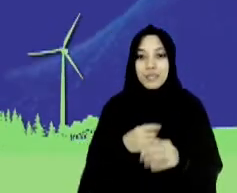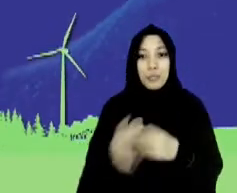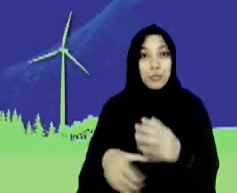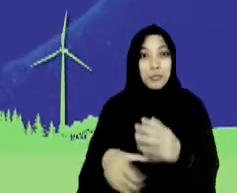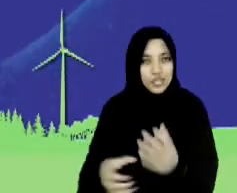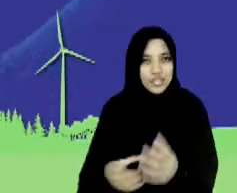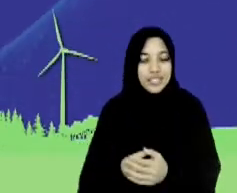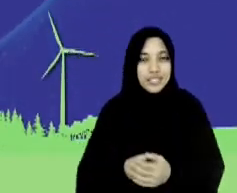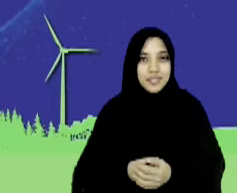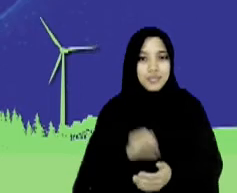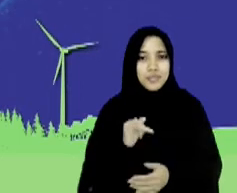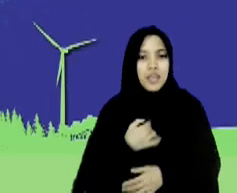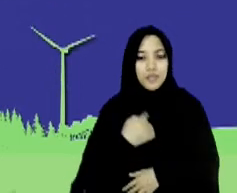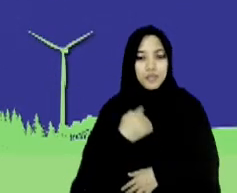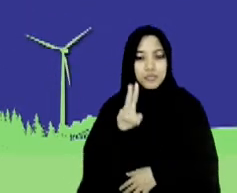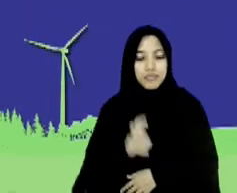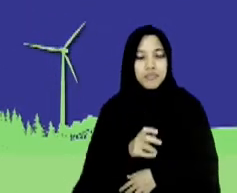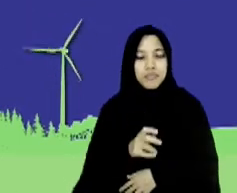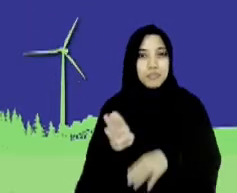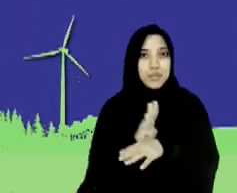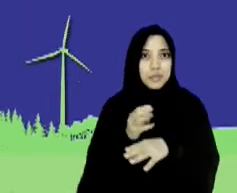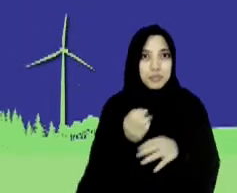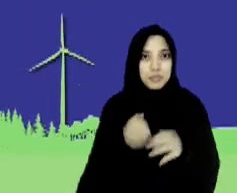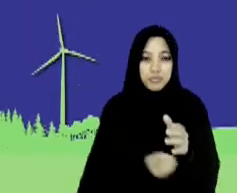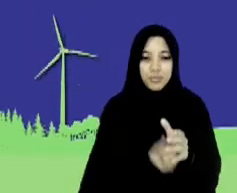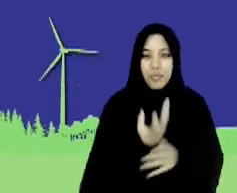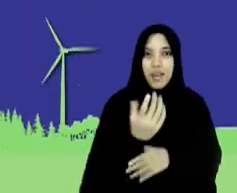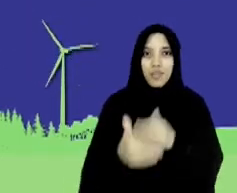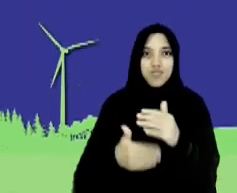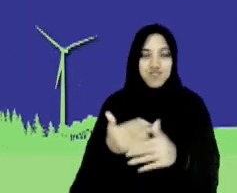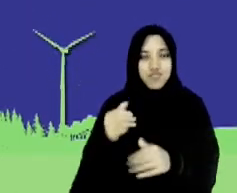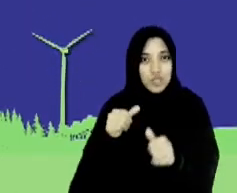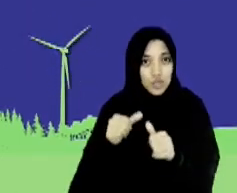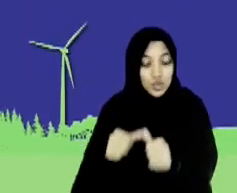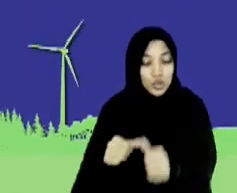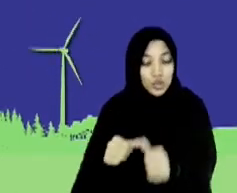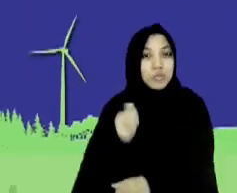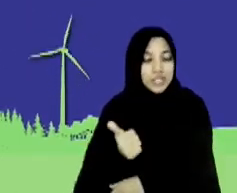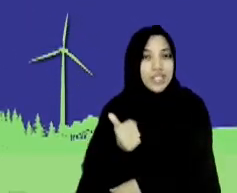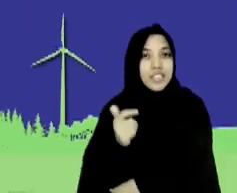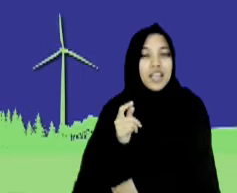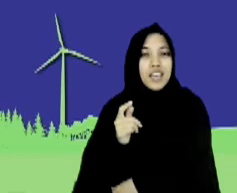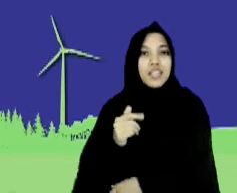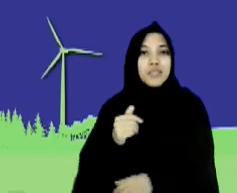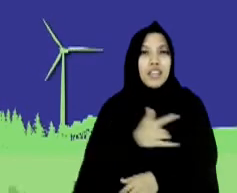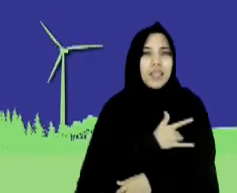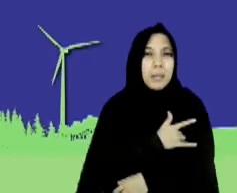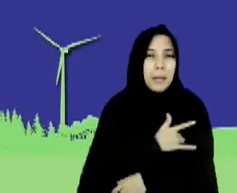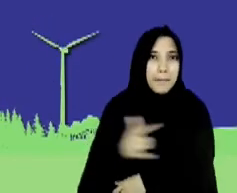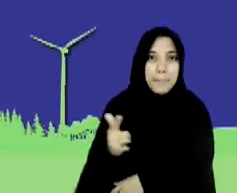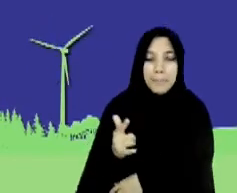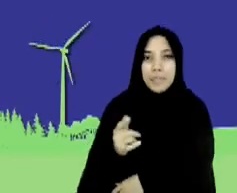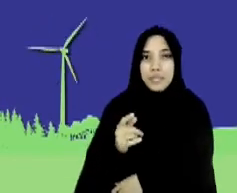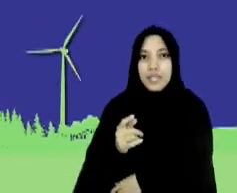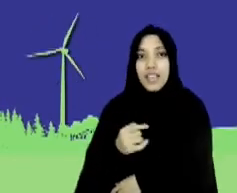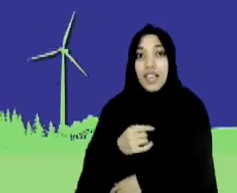memastikan bahwa bisnis kita itu berkembang secara berkelanjutan kemudian eh memiliki ketahanan ya resilien gitu mau